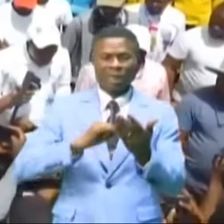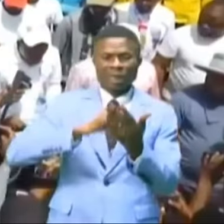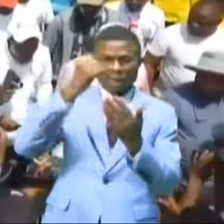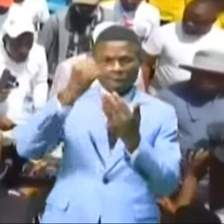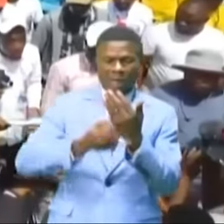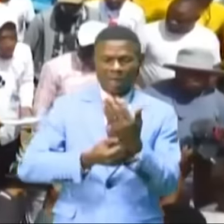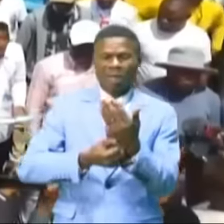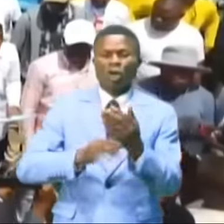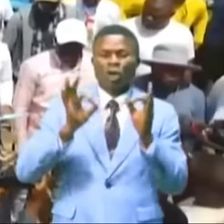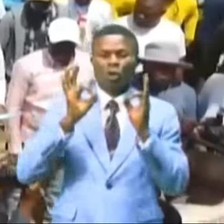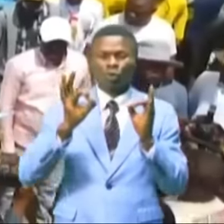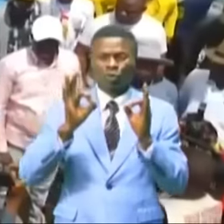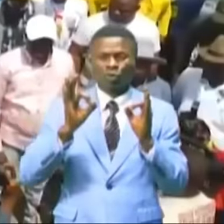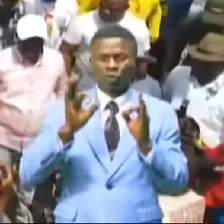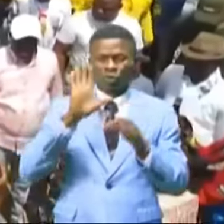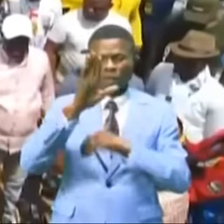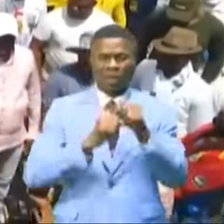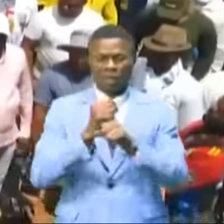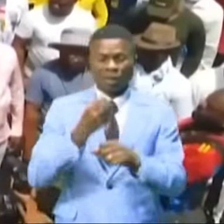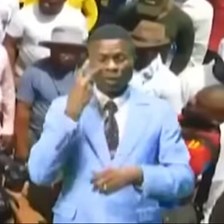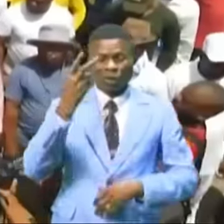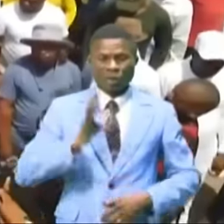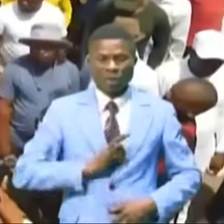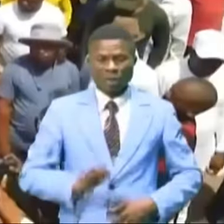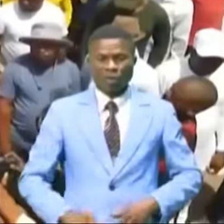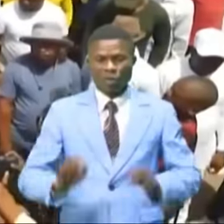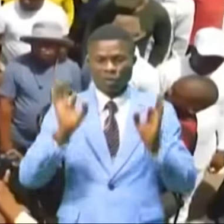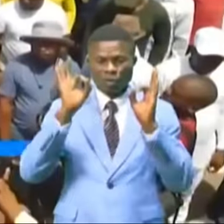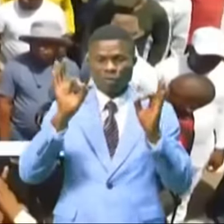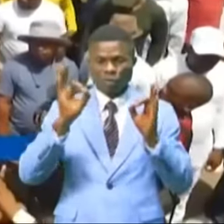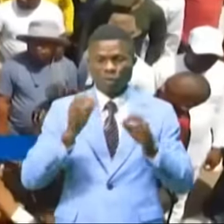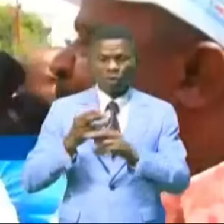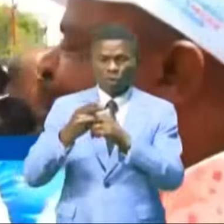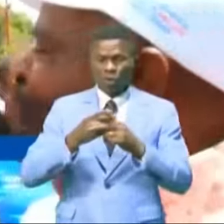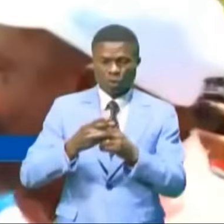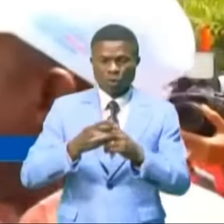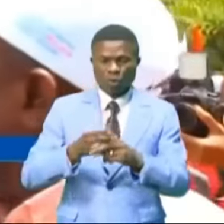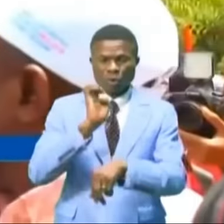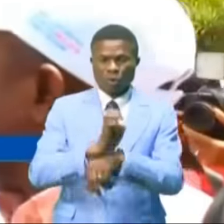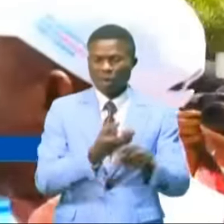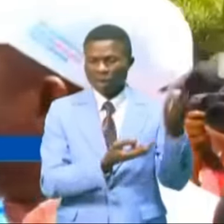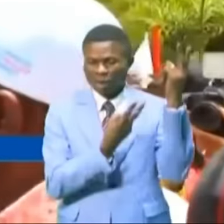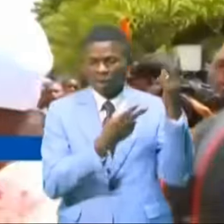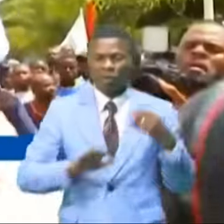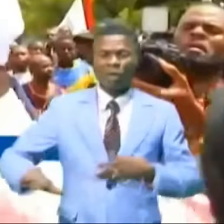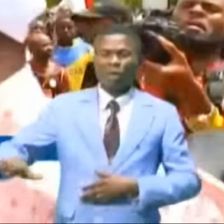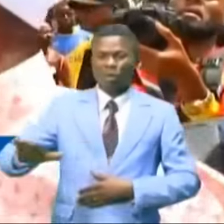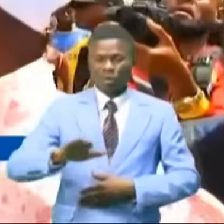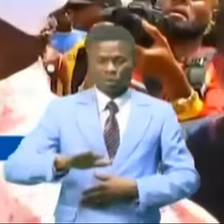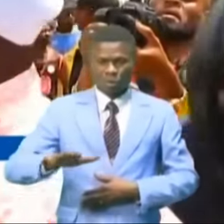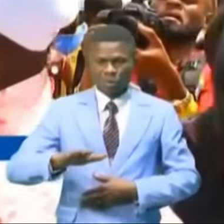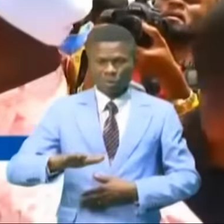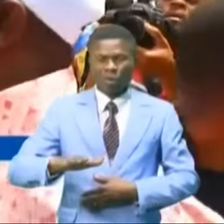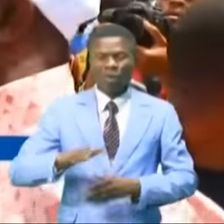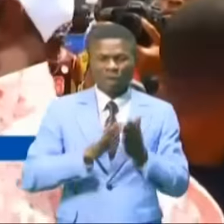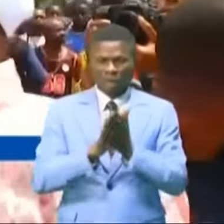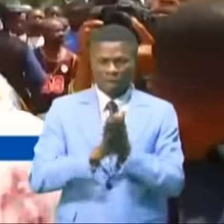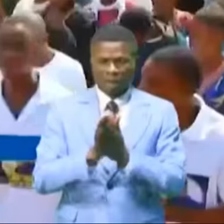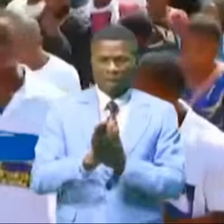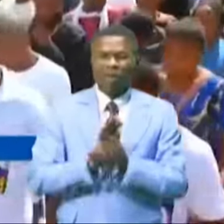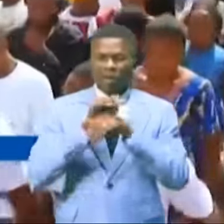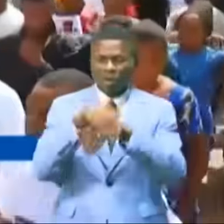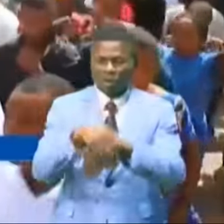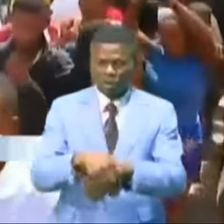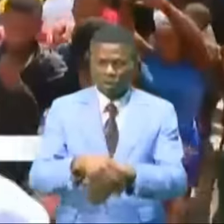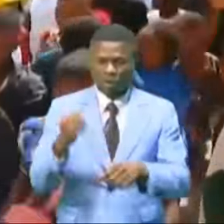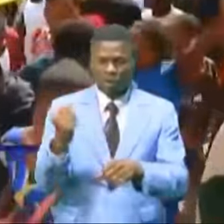nouveau quinquennat. Vision Fatih Rénovée reste ses gardiens du temple de valeurs républicaines et compte toujours ses maîtres